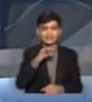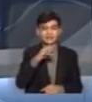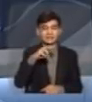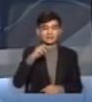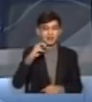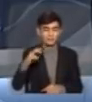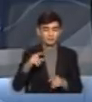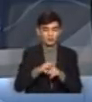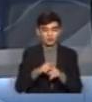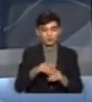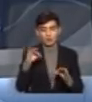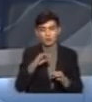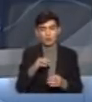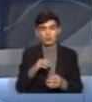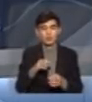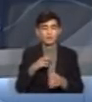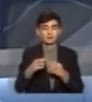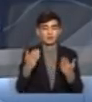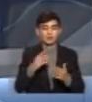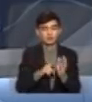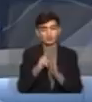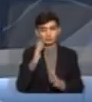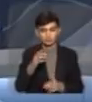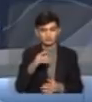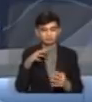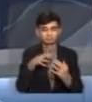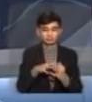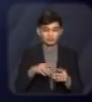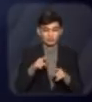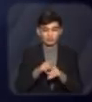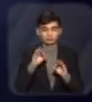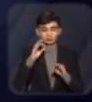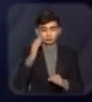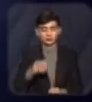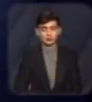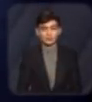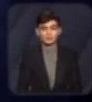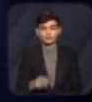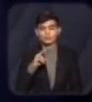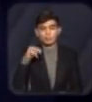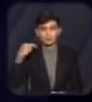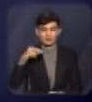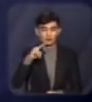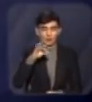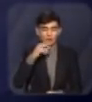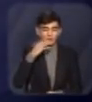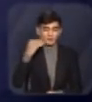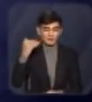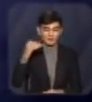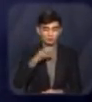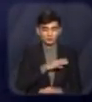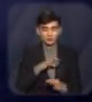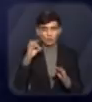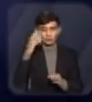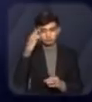қандай операция бастайды? Ерғанат көп жасар толығырақ. Дональд Трамп Иран сияқты таяу шығыстағы үлкен